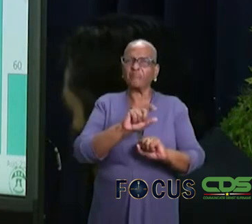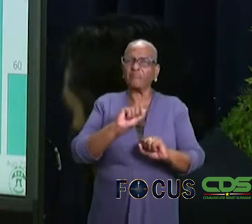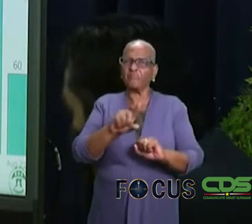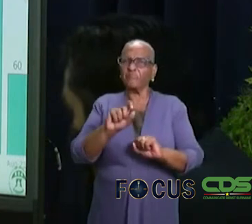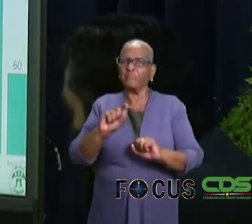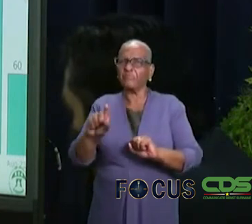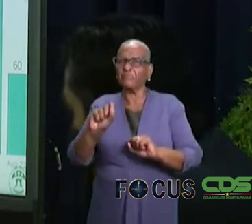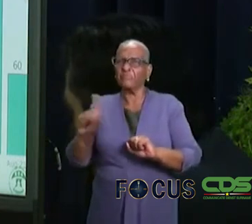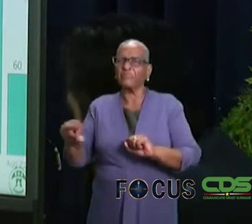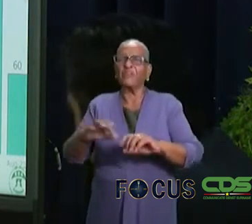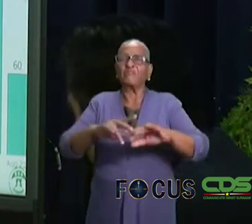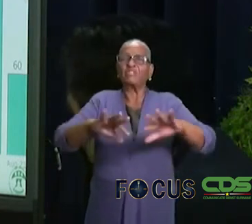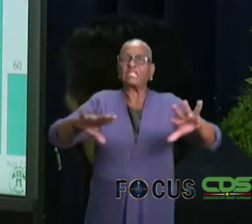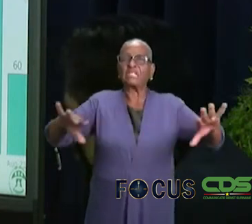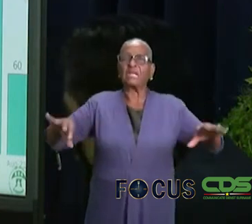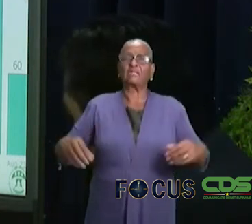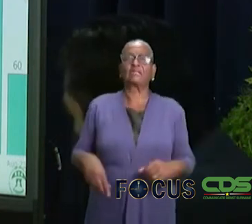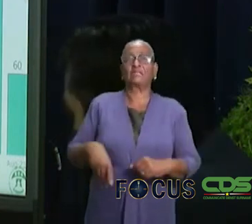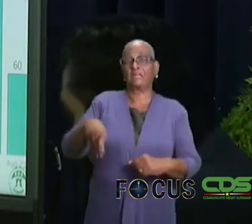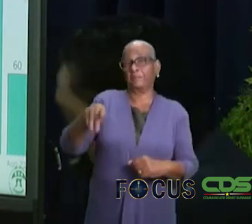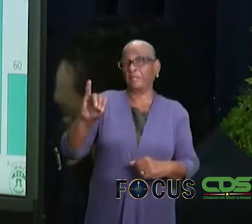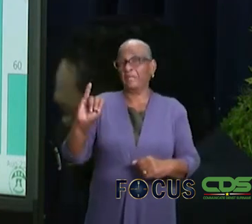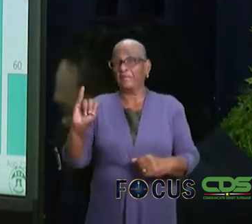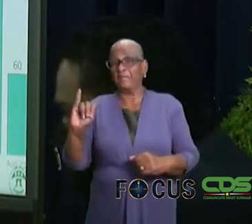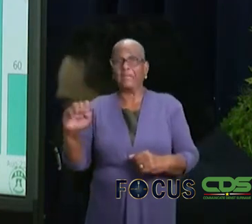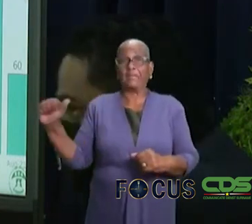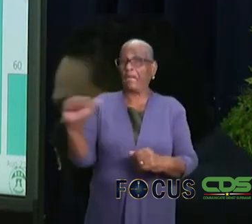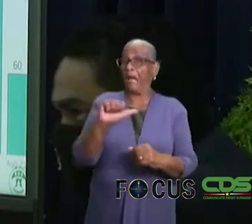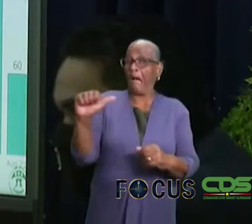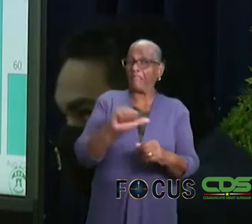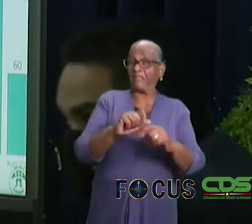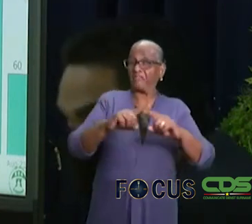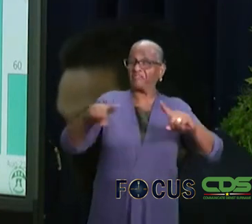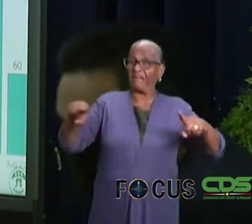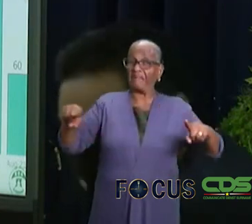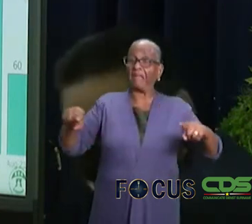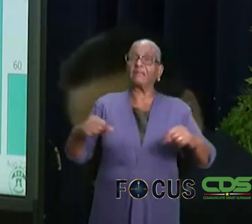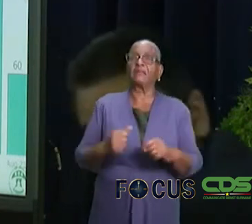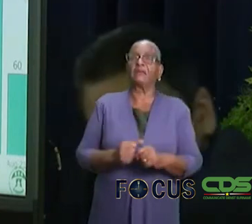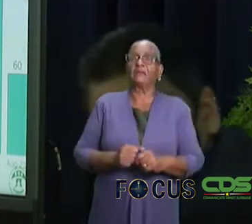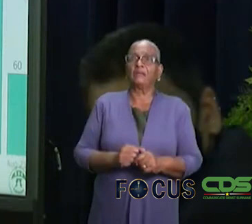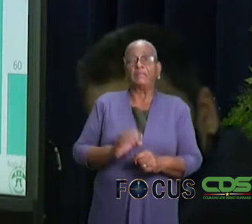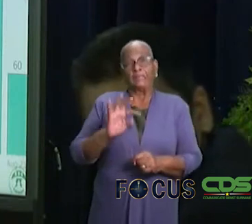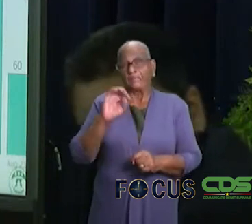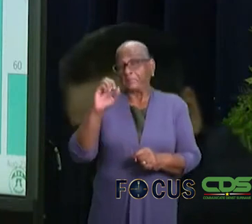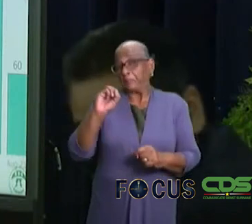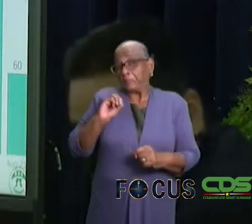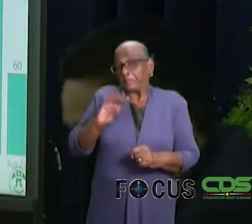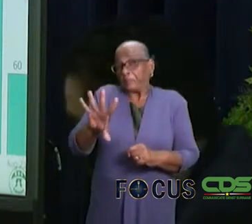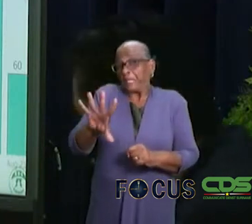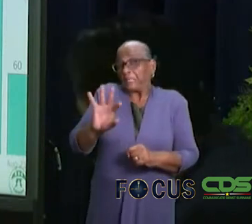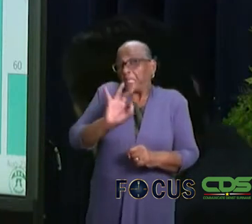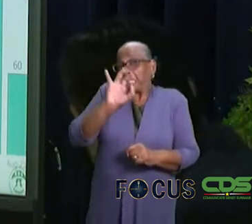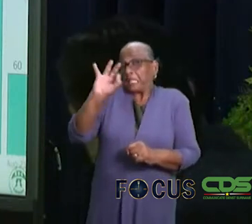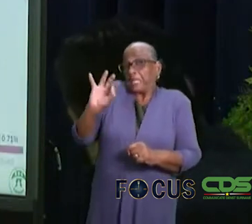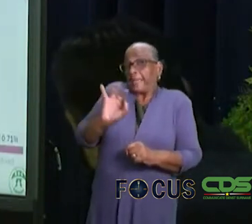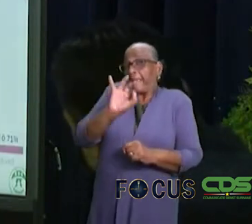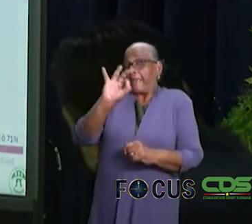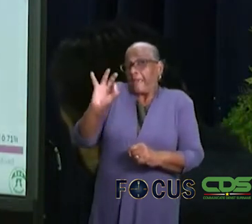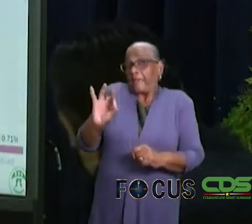golf voornamelijk te maken hadden met P1, Manaus variant. En dat is besmettelijker en ernstiger. Dat zien we ook in de